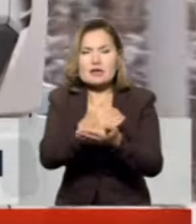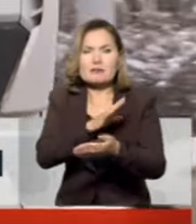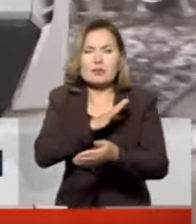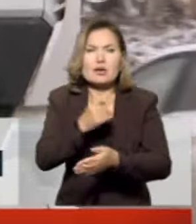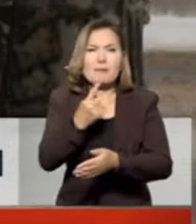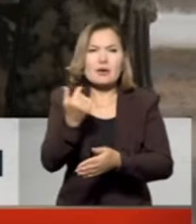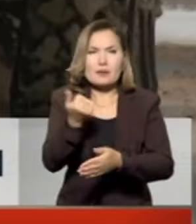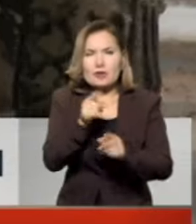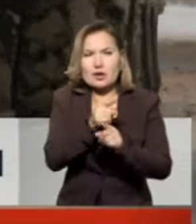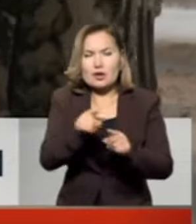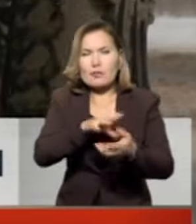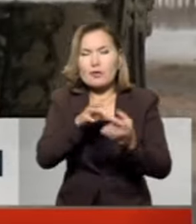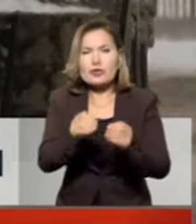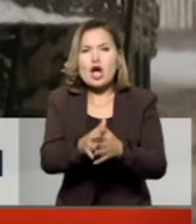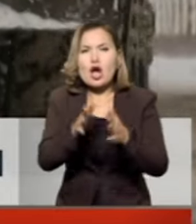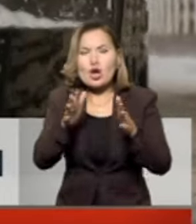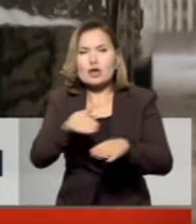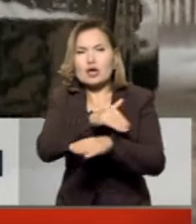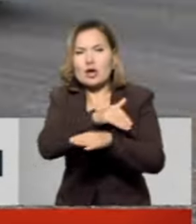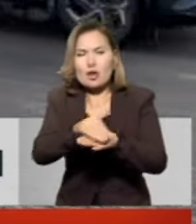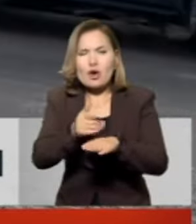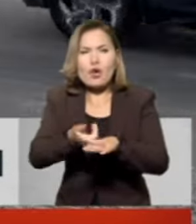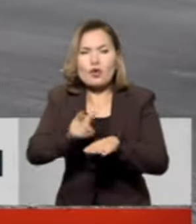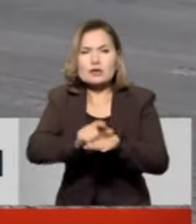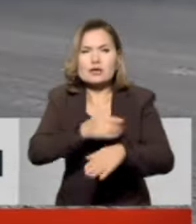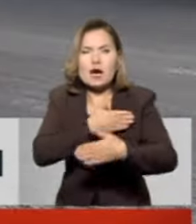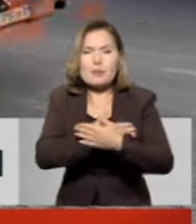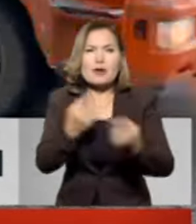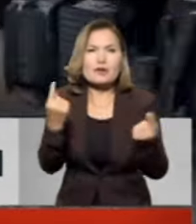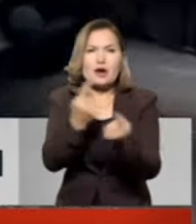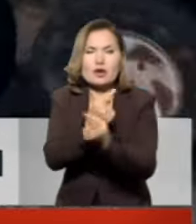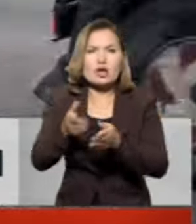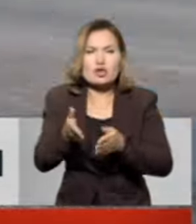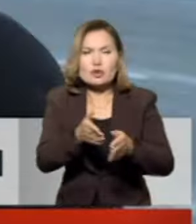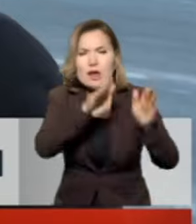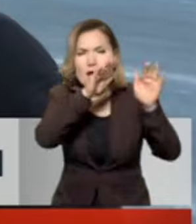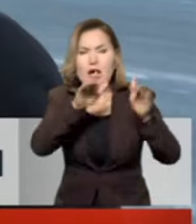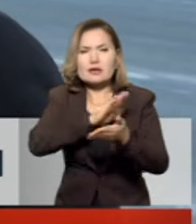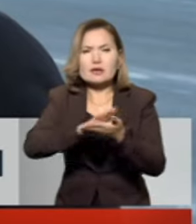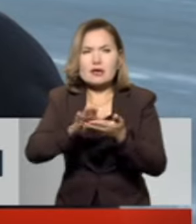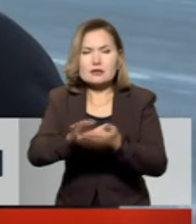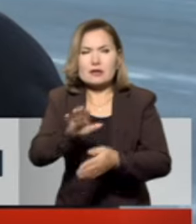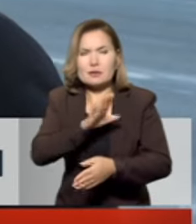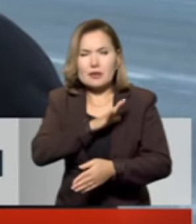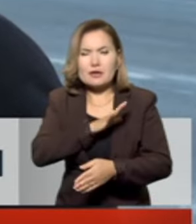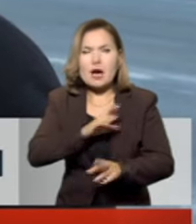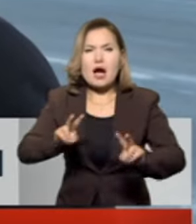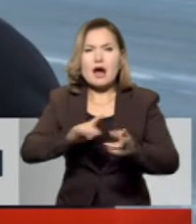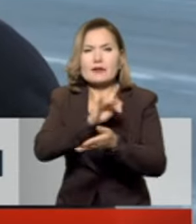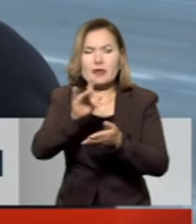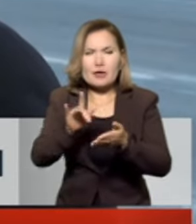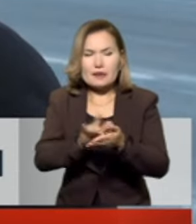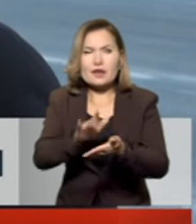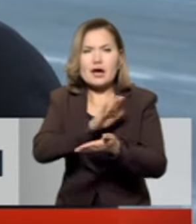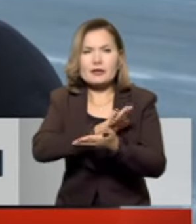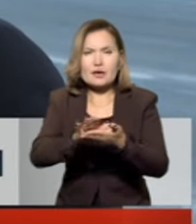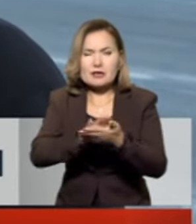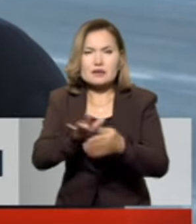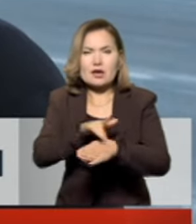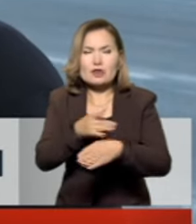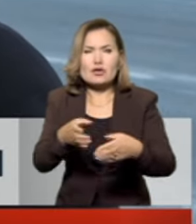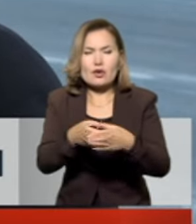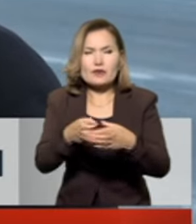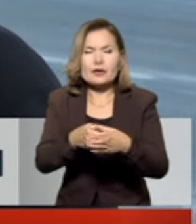сай ең алдымен үлкен көшелер мен өте қарқынды қозғалыс аймақтары тазартылады. Астана тазалық мекемесі Астана